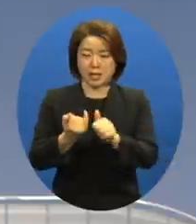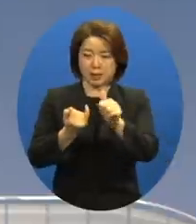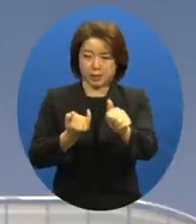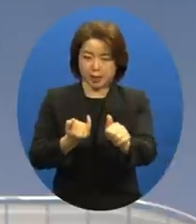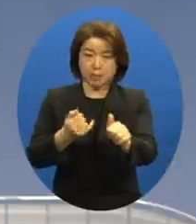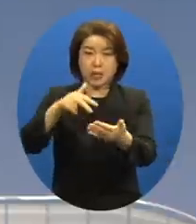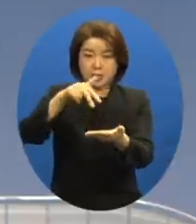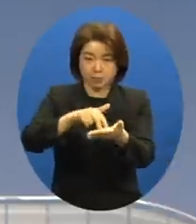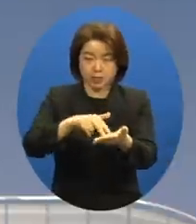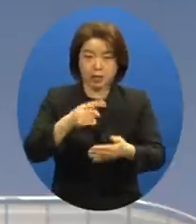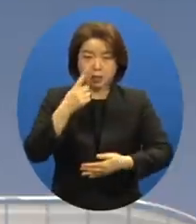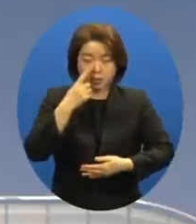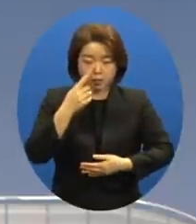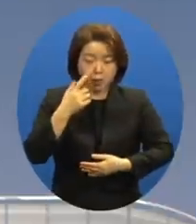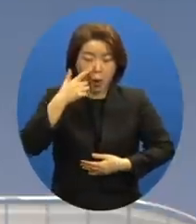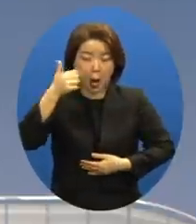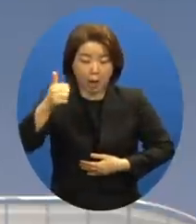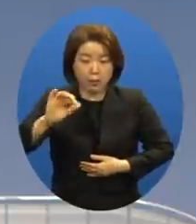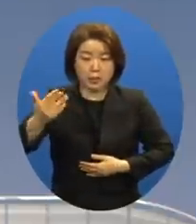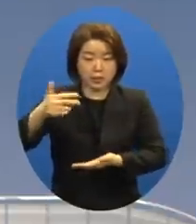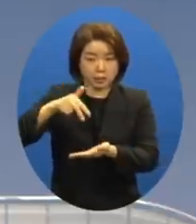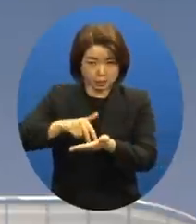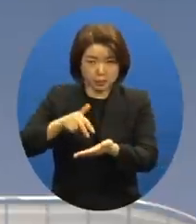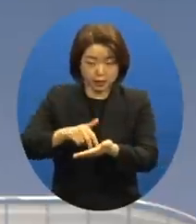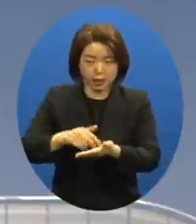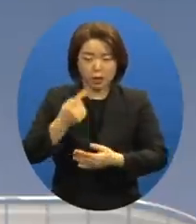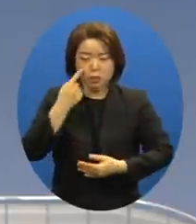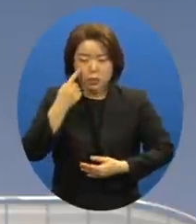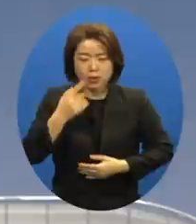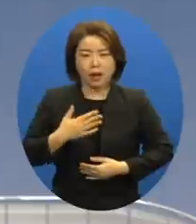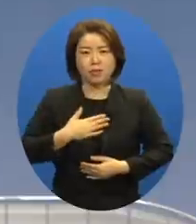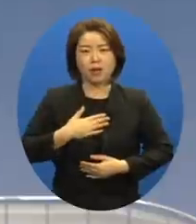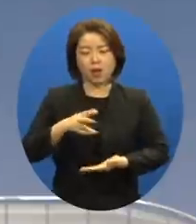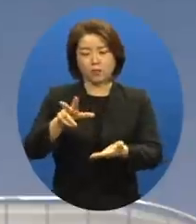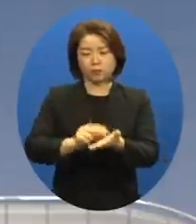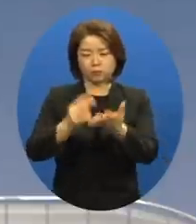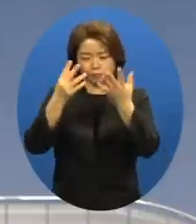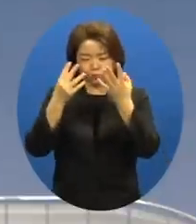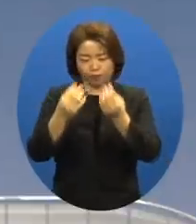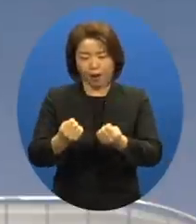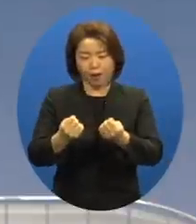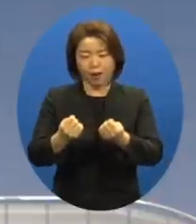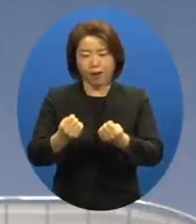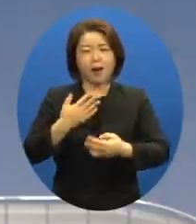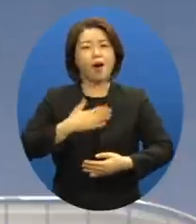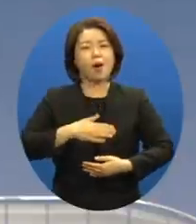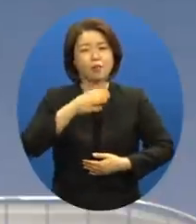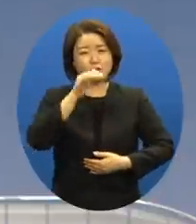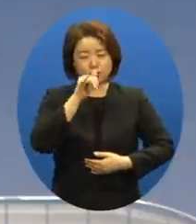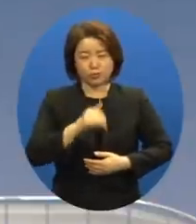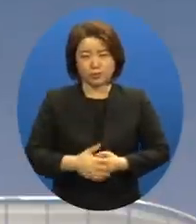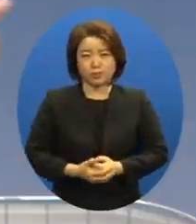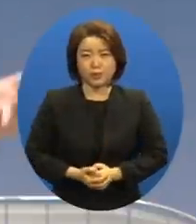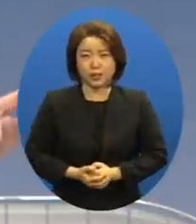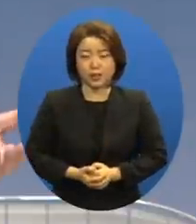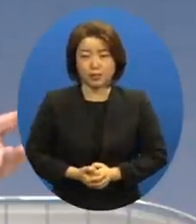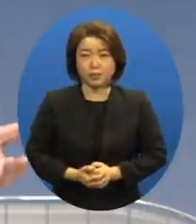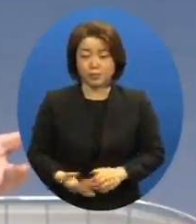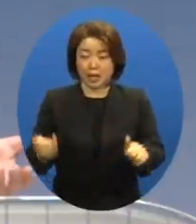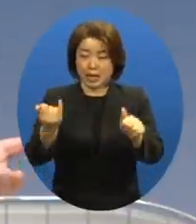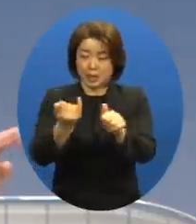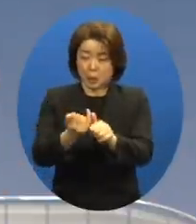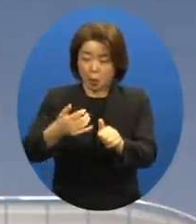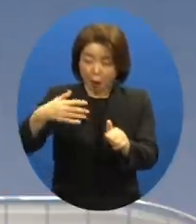보고 아버지가 되어 보니까 제가 얼마나 문제가 많은 사람인가를 비로서 아야에게 되었습니까 결혼하지